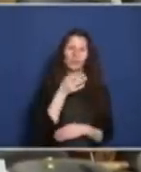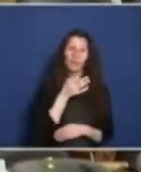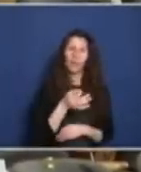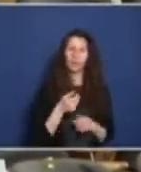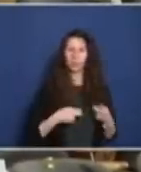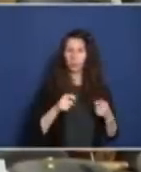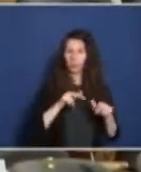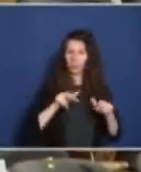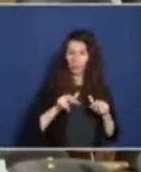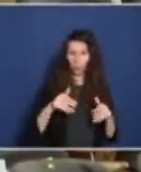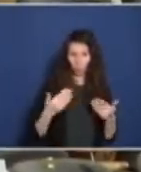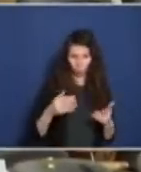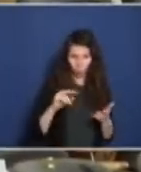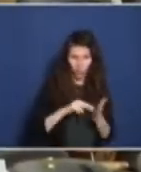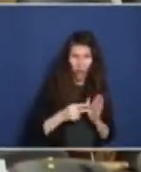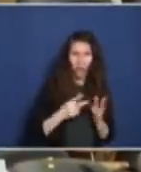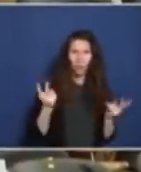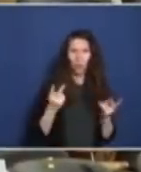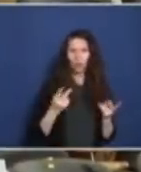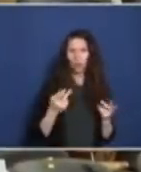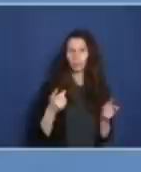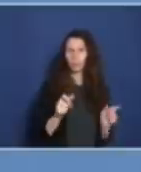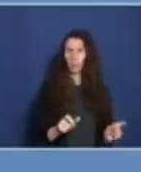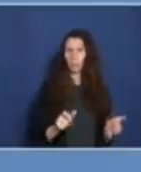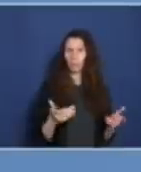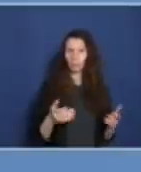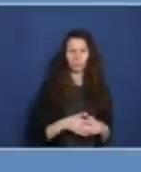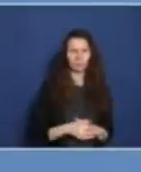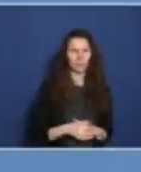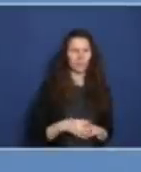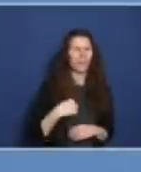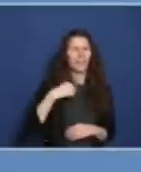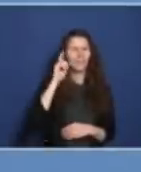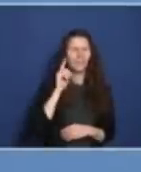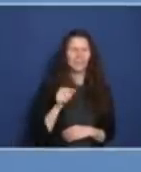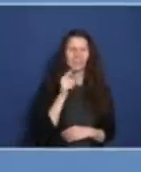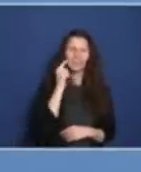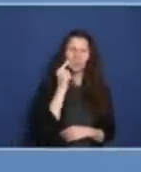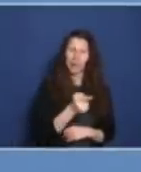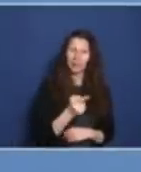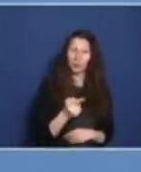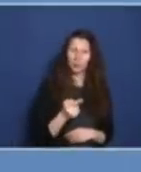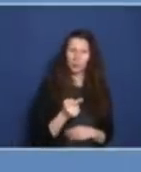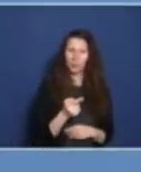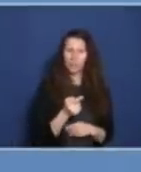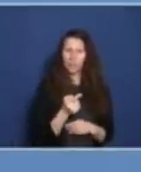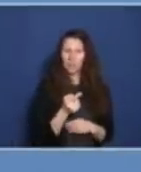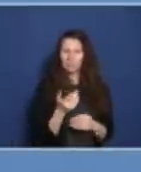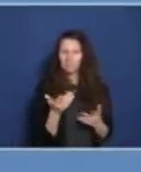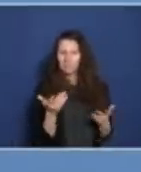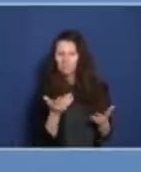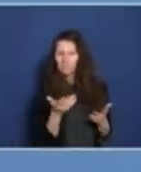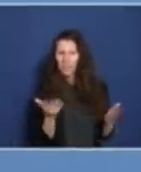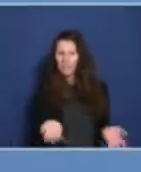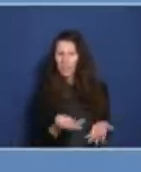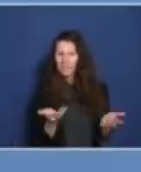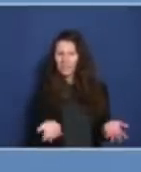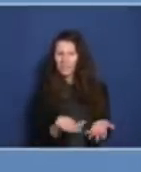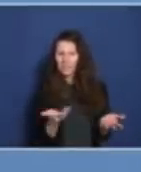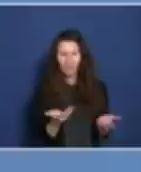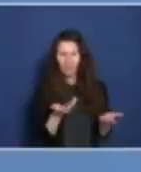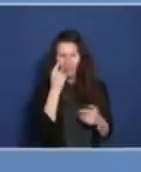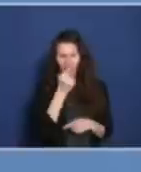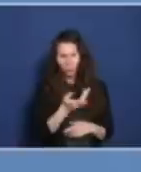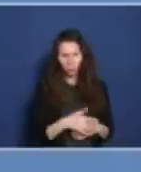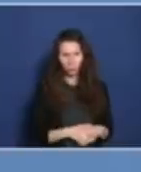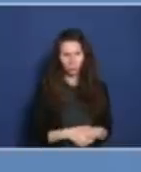dieser Richtung oder kann sie es ausschließen? Danke. Ich weiß nicht, was etwas in dieser Richtung sein soll.